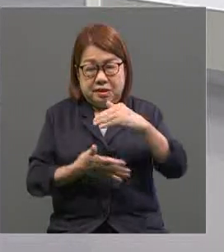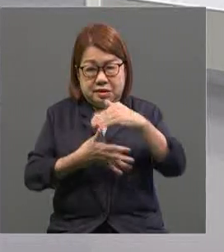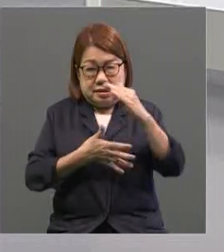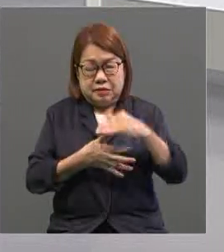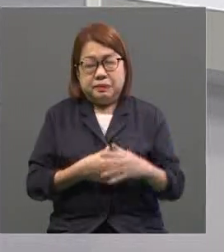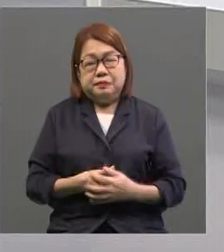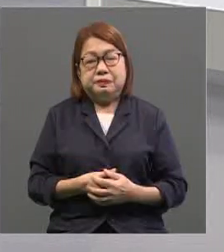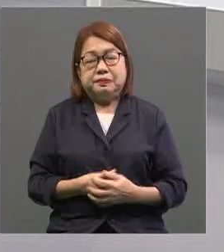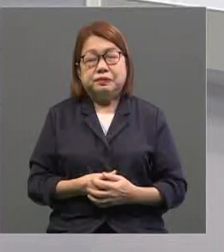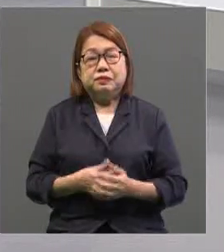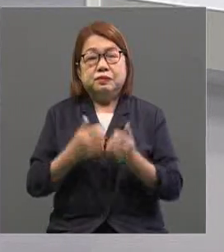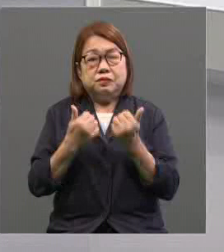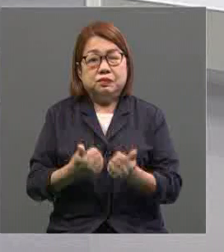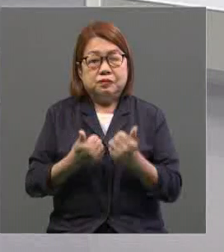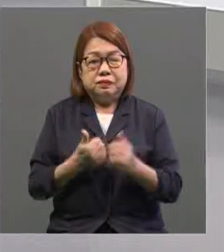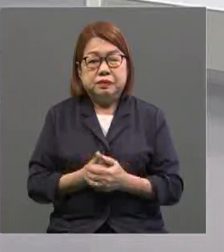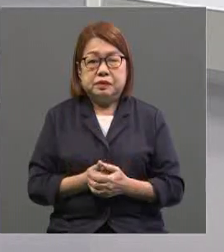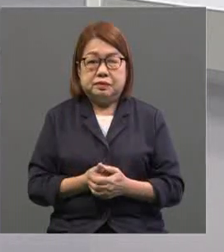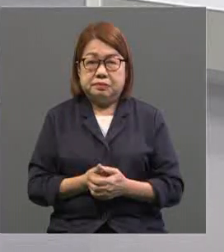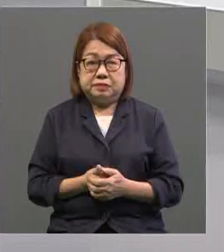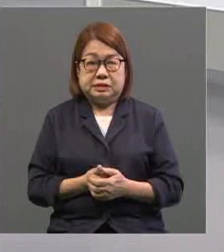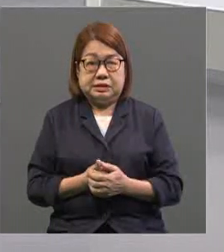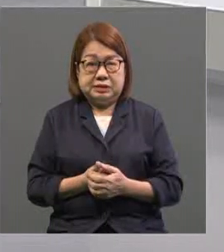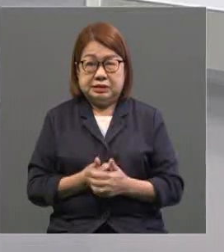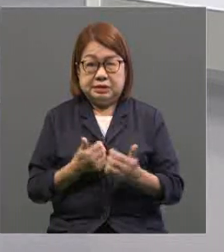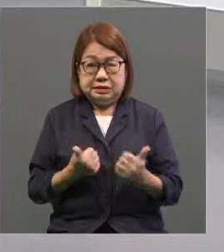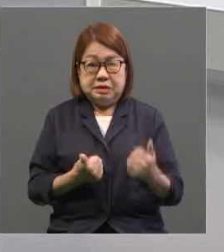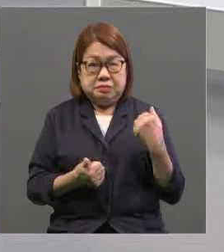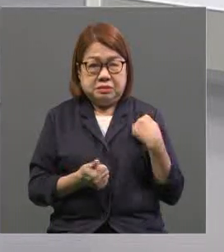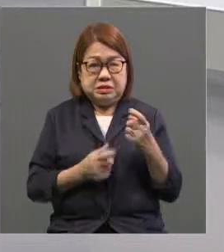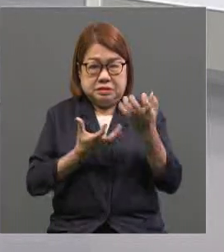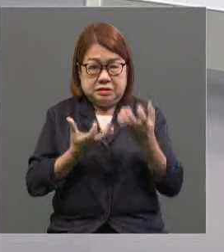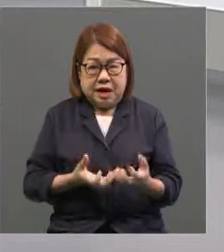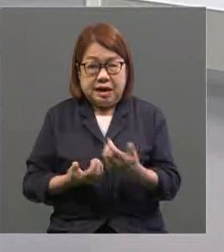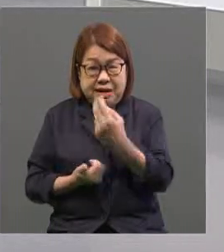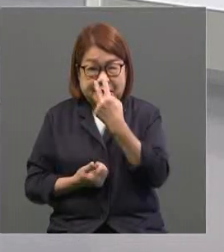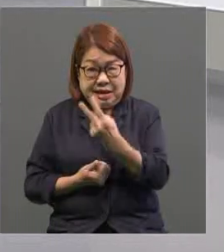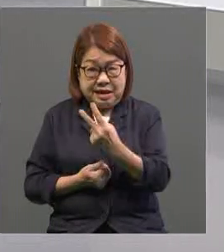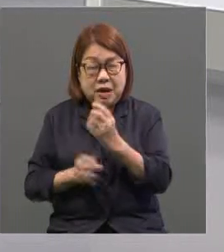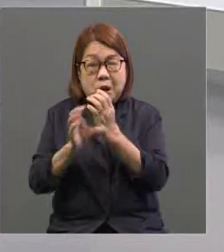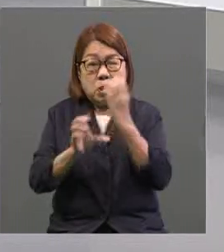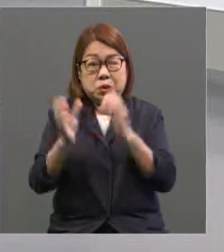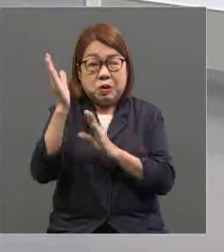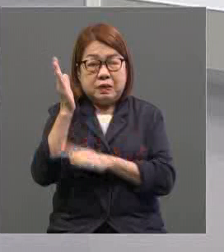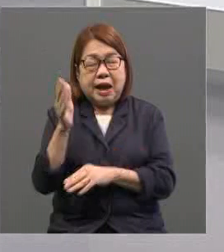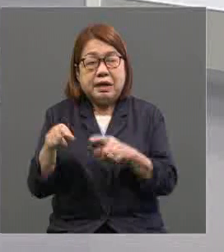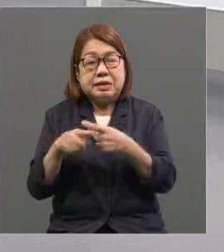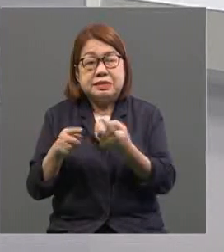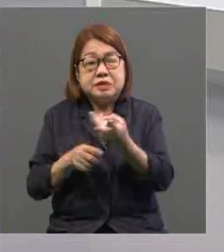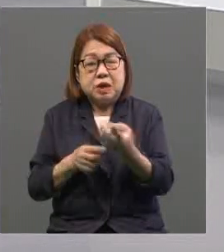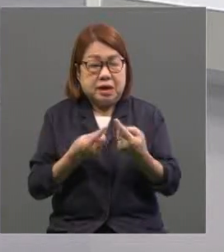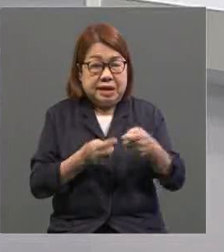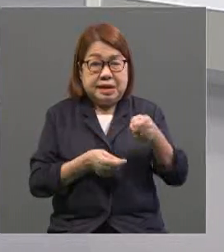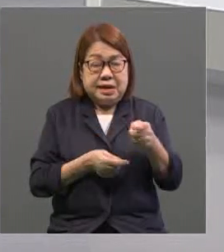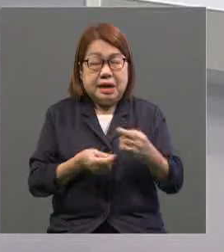ปรากฏว่าครั้งนี้เนี่ยไม่ได้โชคดีเหมือนเคสเมื่อสักครู่นะเมื่อสักครู่บาดเจ็บเล็กน้อยแต่เคสนี้คุณผู้ชมเด็กนักเรียนอายุ